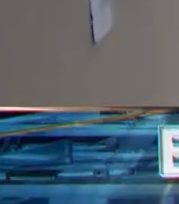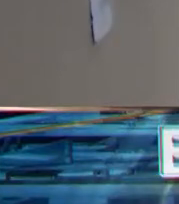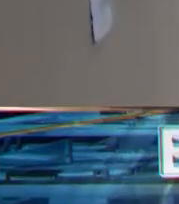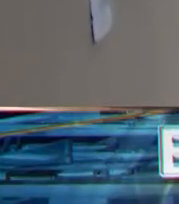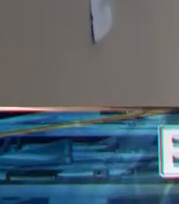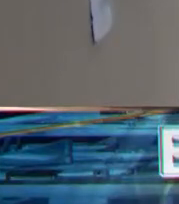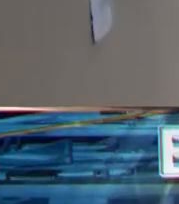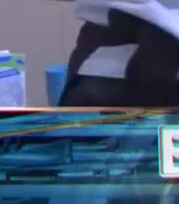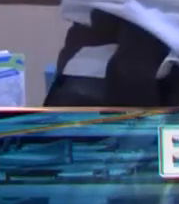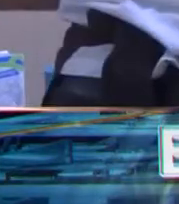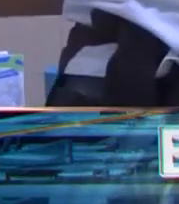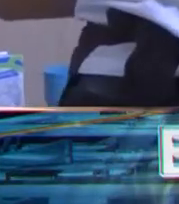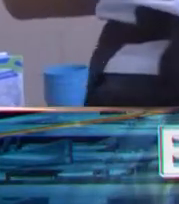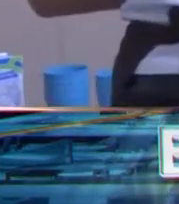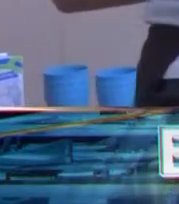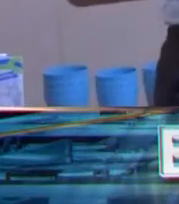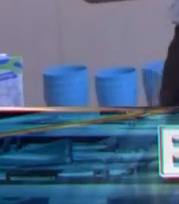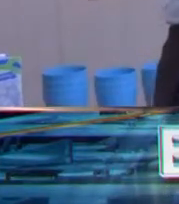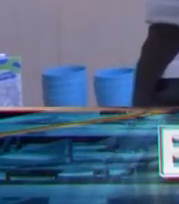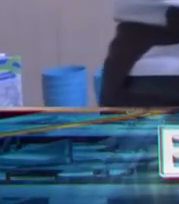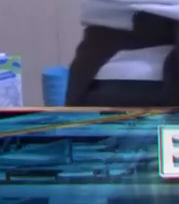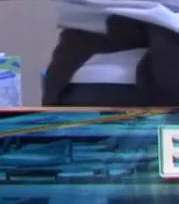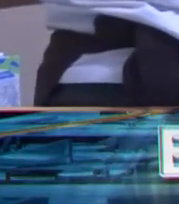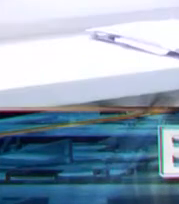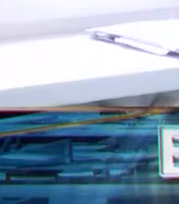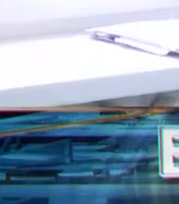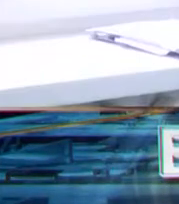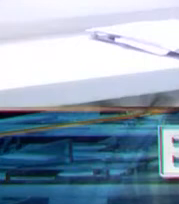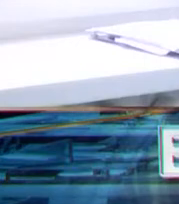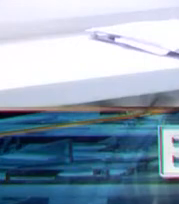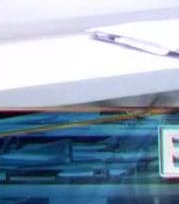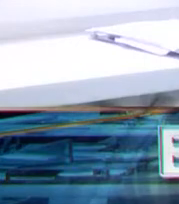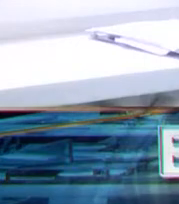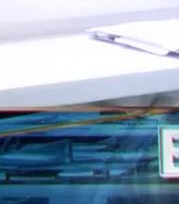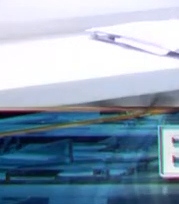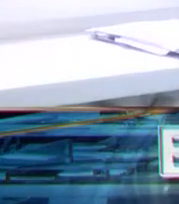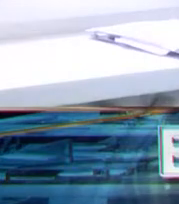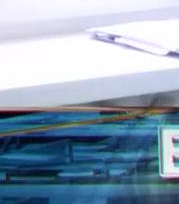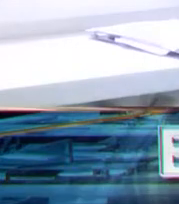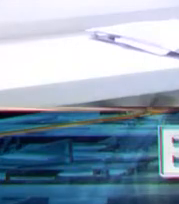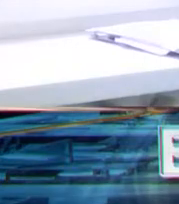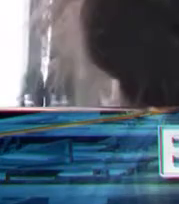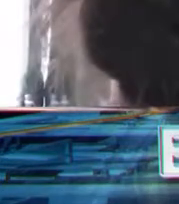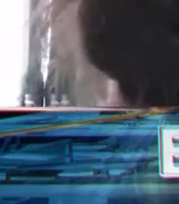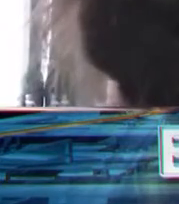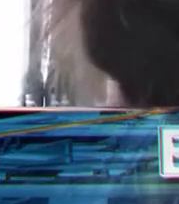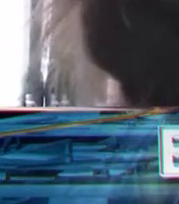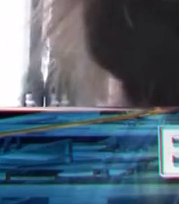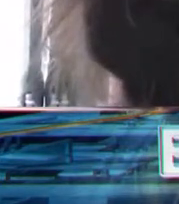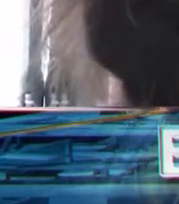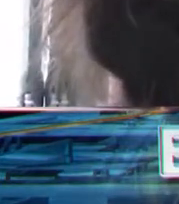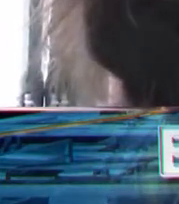Екісенбі қалды, облыстық көпсалалы клиникалық орталығында қайырымдық акциясы. Онкологтар мен маммологтар ерекше күтімді қажет